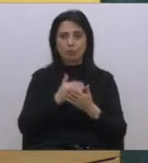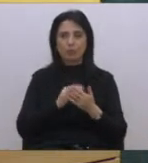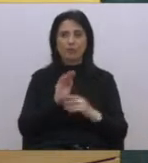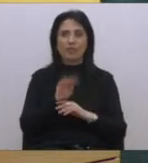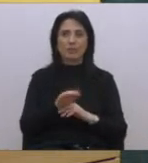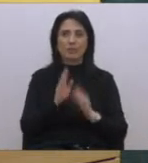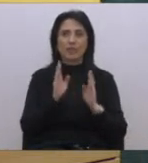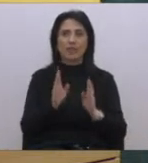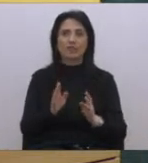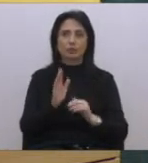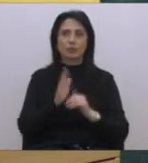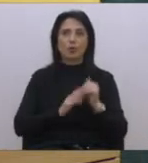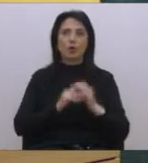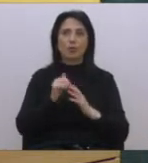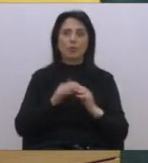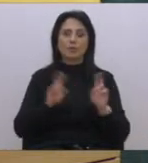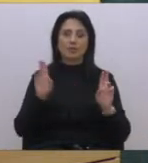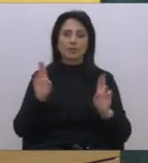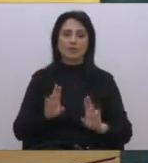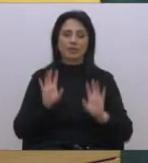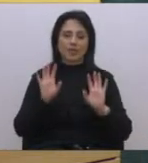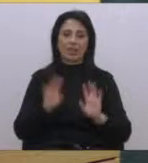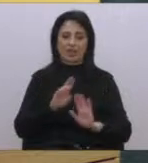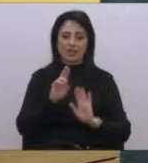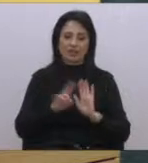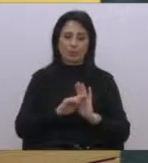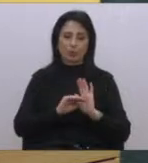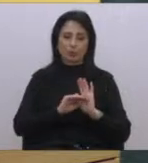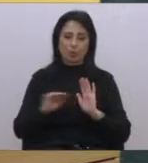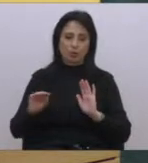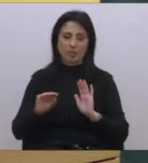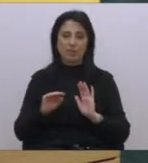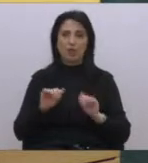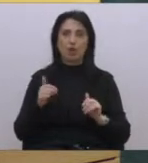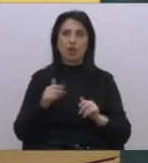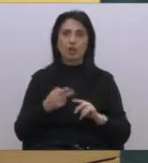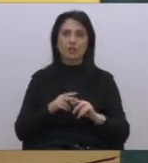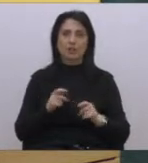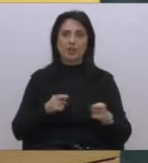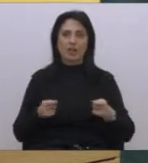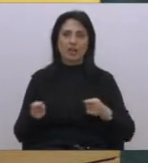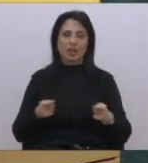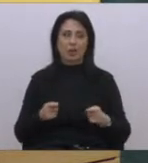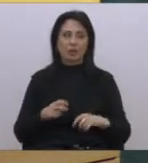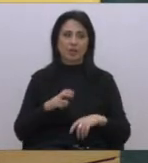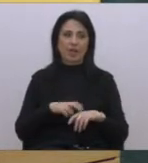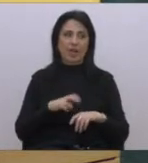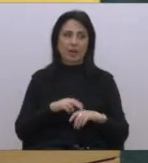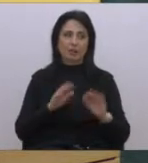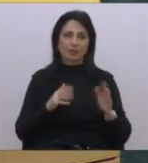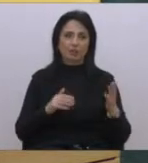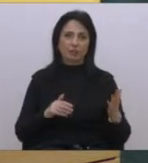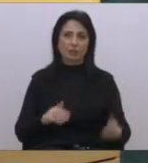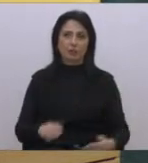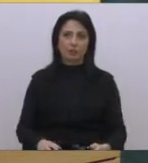დამატებით განისაზღვრება პროფესიული სტანდარტით კანონქვემდებარე დონეზე, როგორც ეს რეგულირდება ექიმების